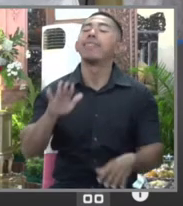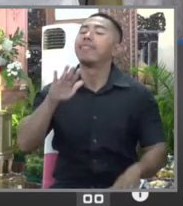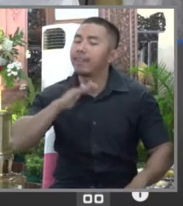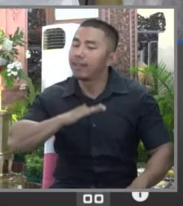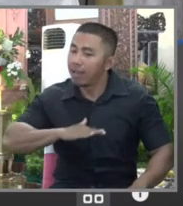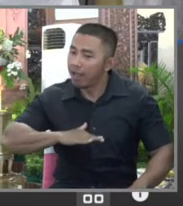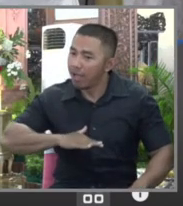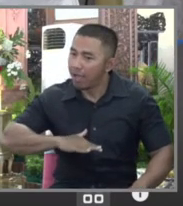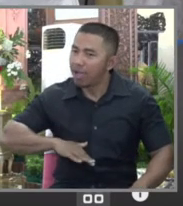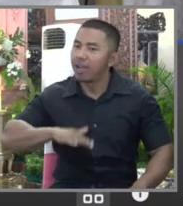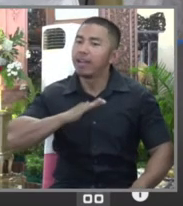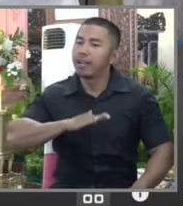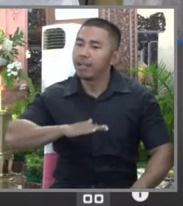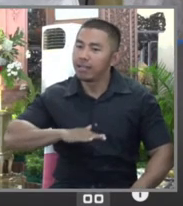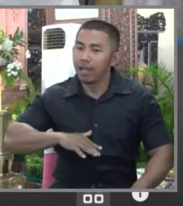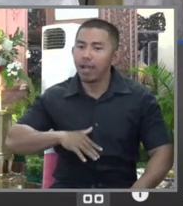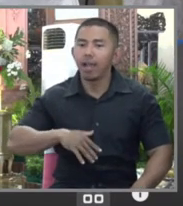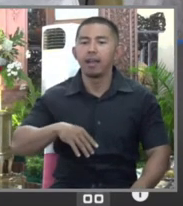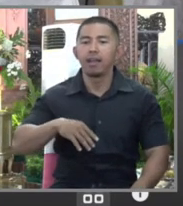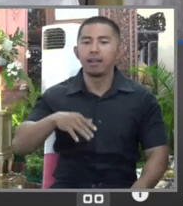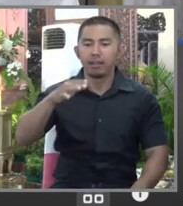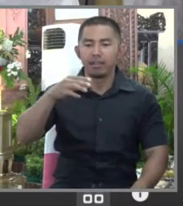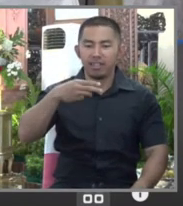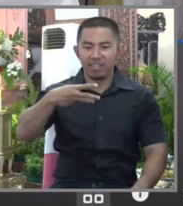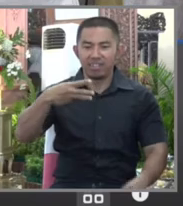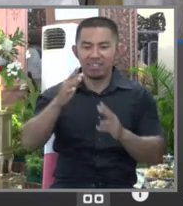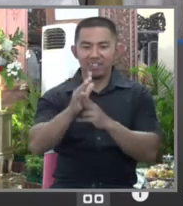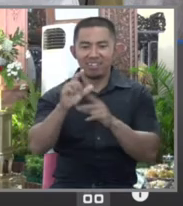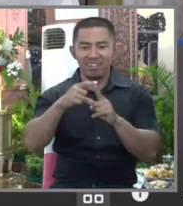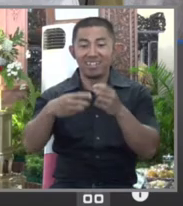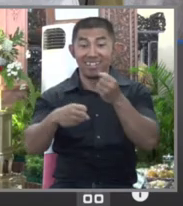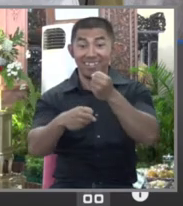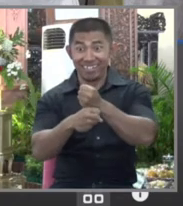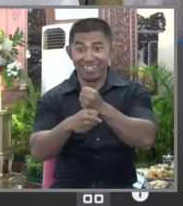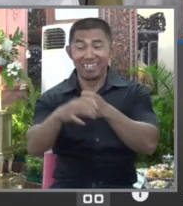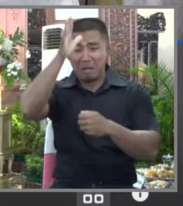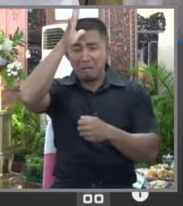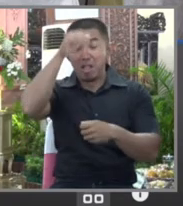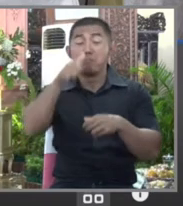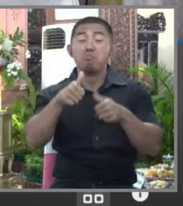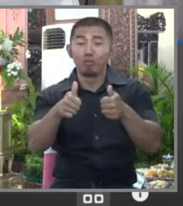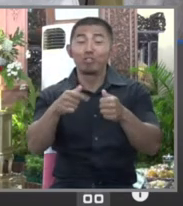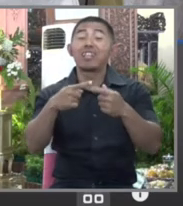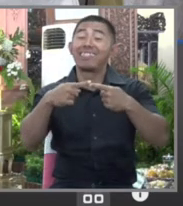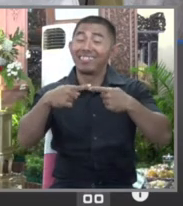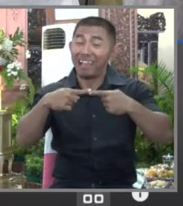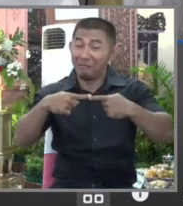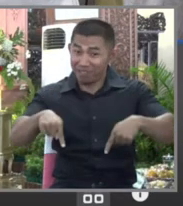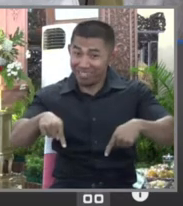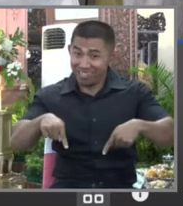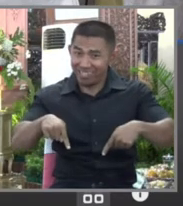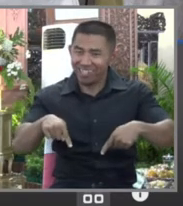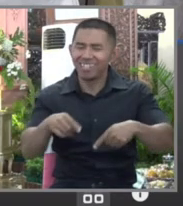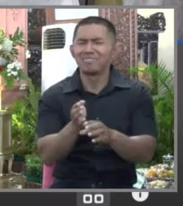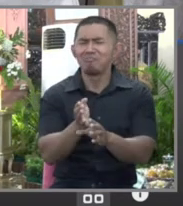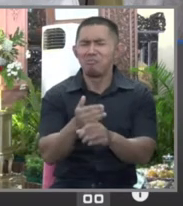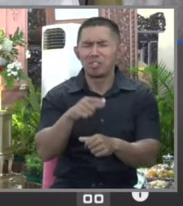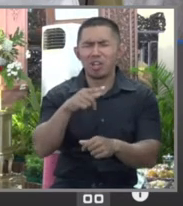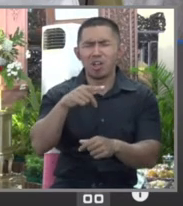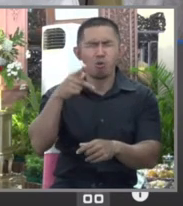saja Ndak nya Bali Tubagus hendaknya Bali tu luar biasa cuma karena dikerjakan secara tradisional